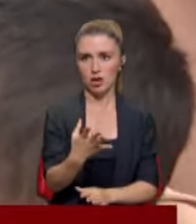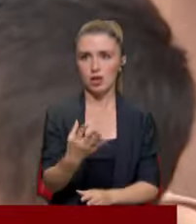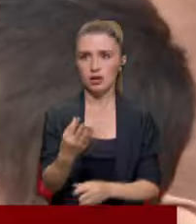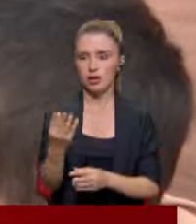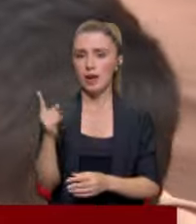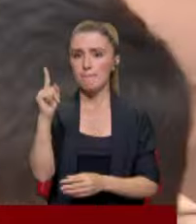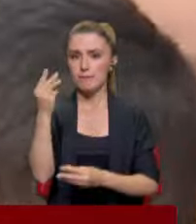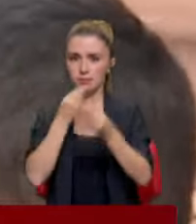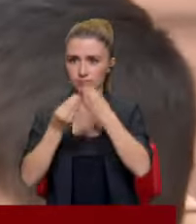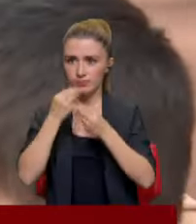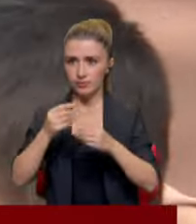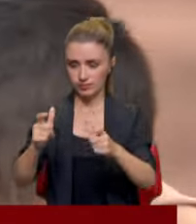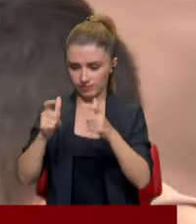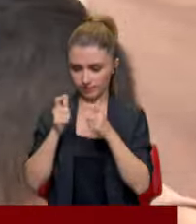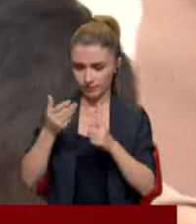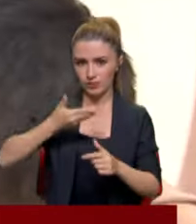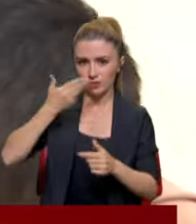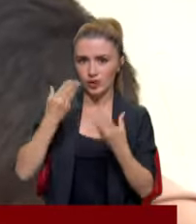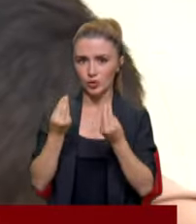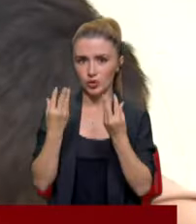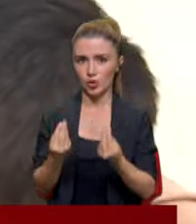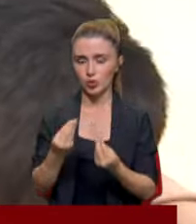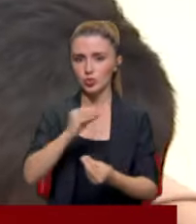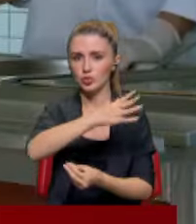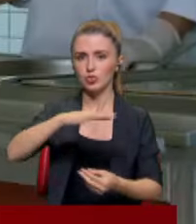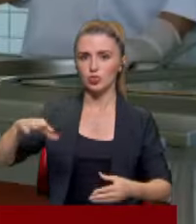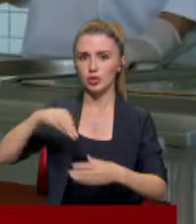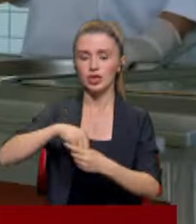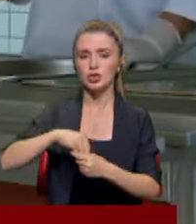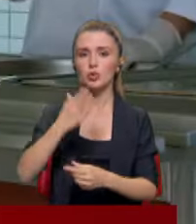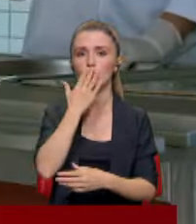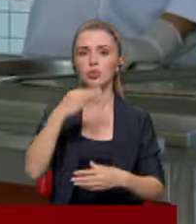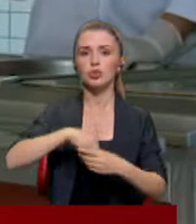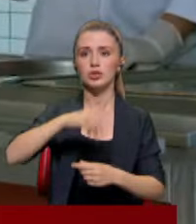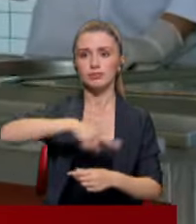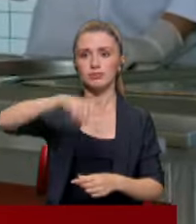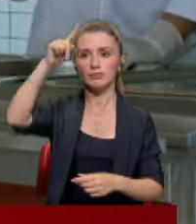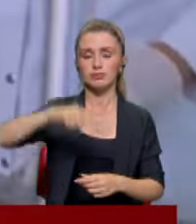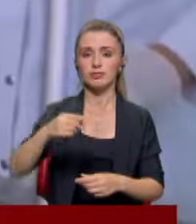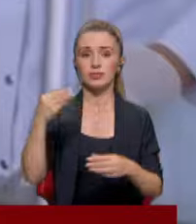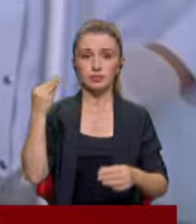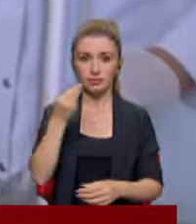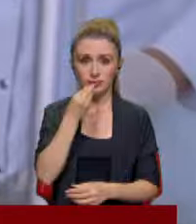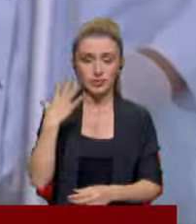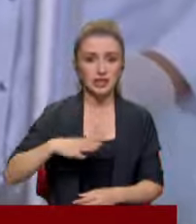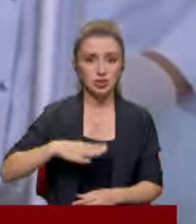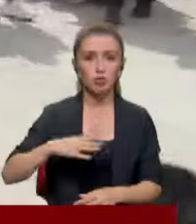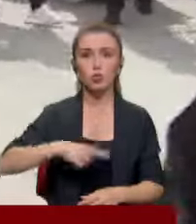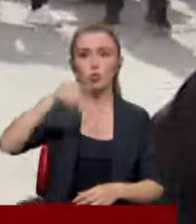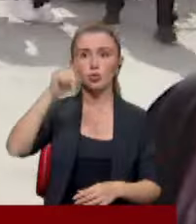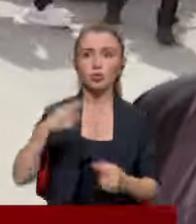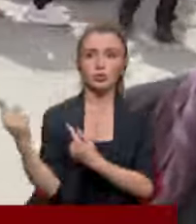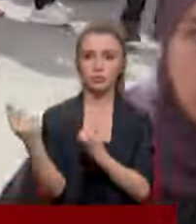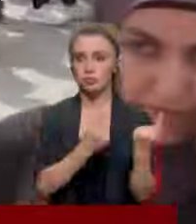hani bir tas çorba olsa verseler çok güzel olur aslında çocuklar için. Okullarda bir öğün yemek talebi uzun süredir gündemde.